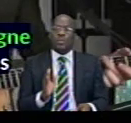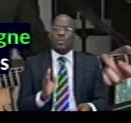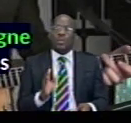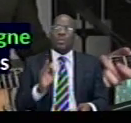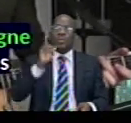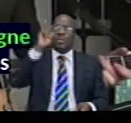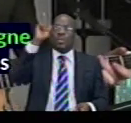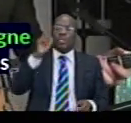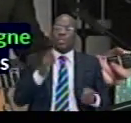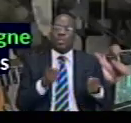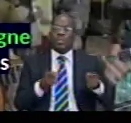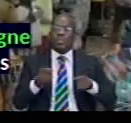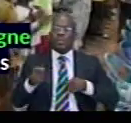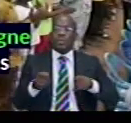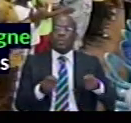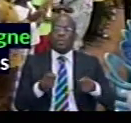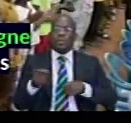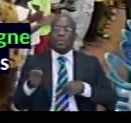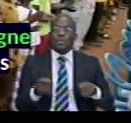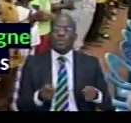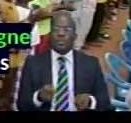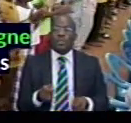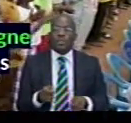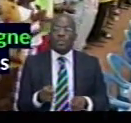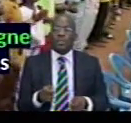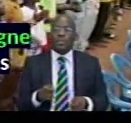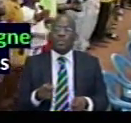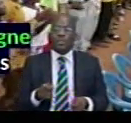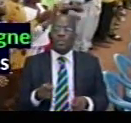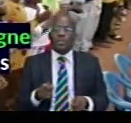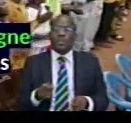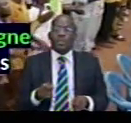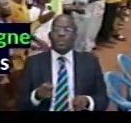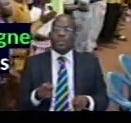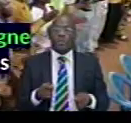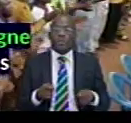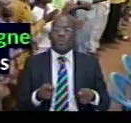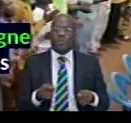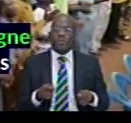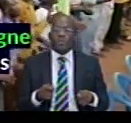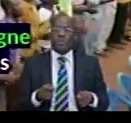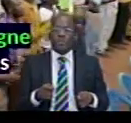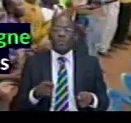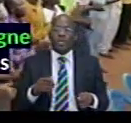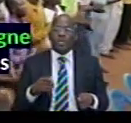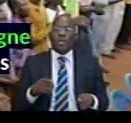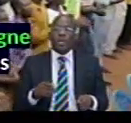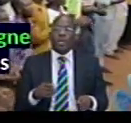il règne. Revêtu de gloire et de majesté,